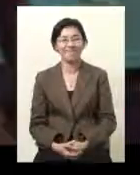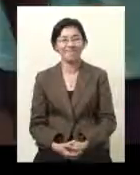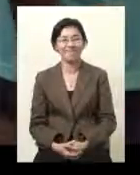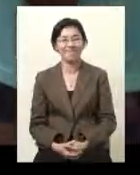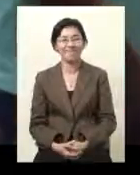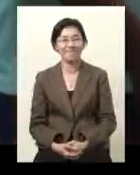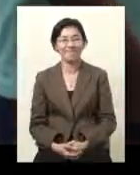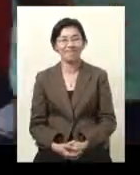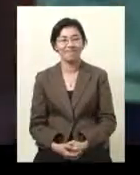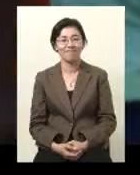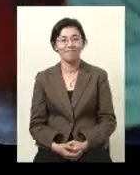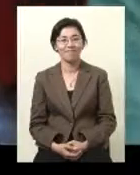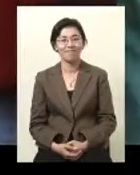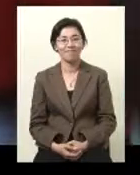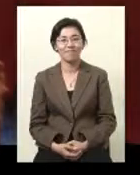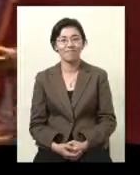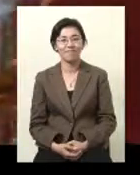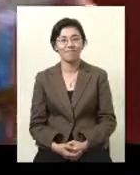ะ